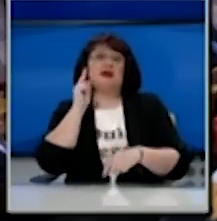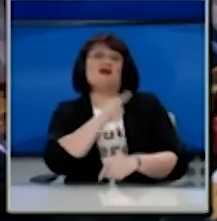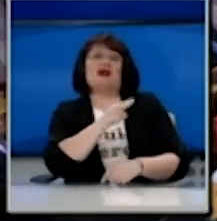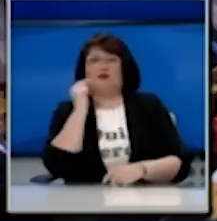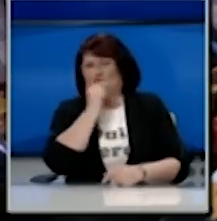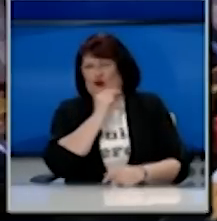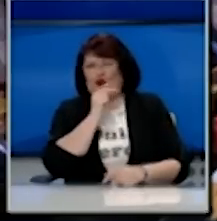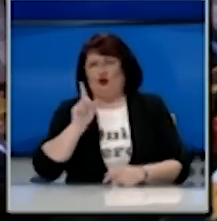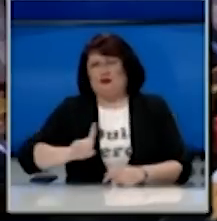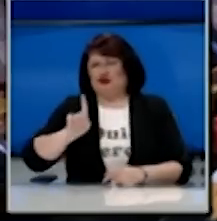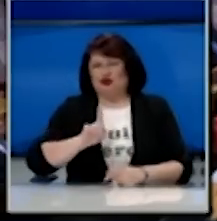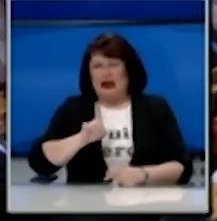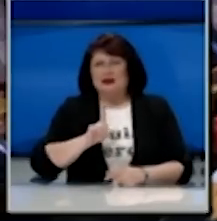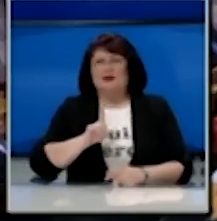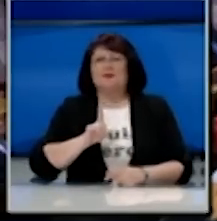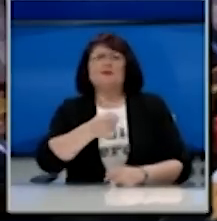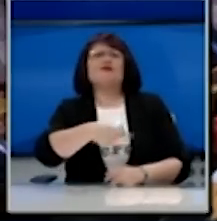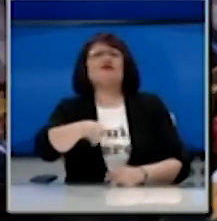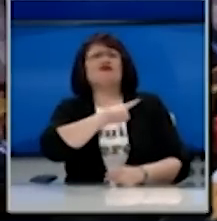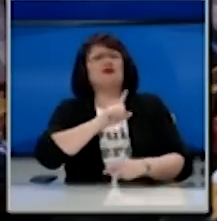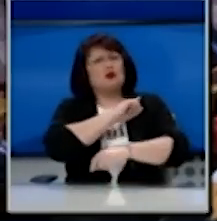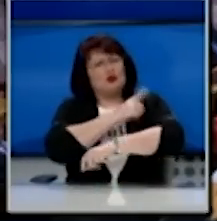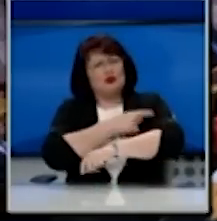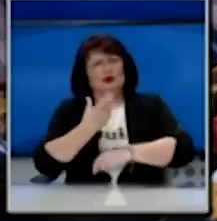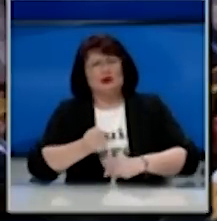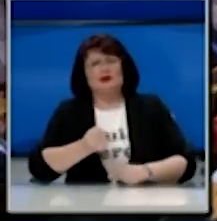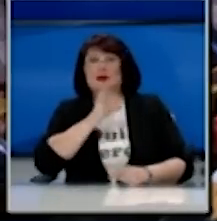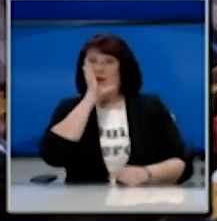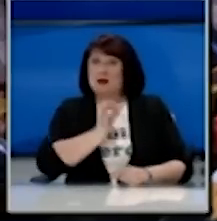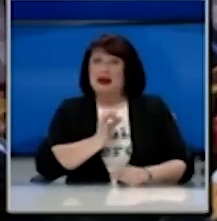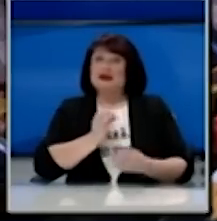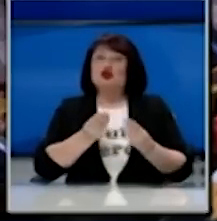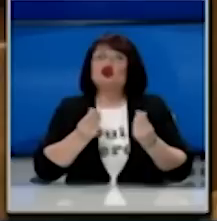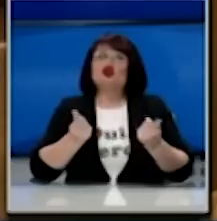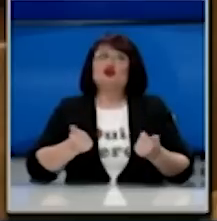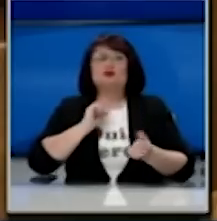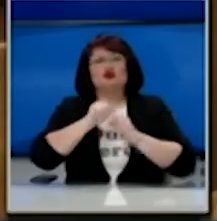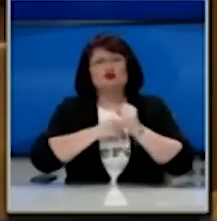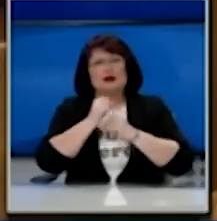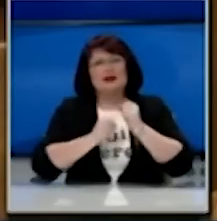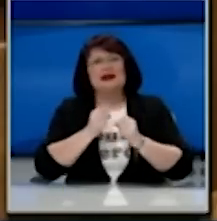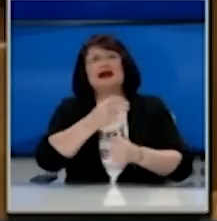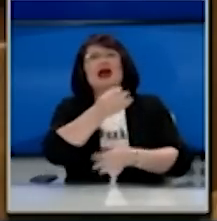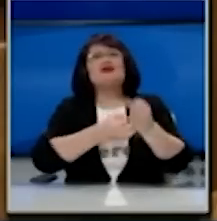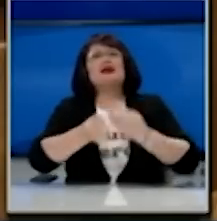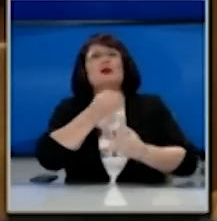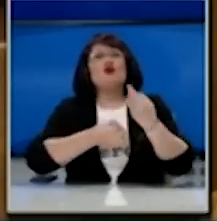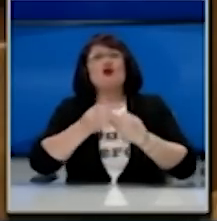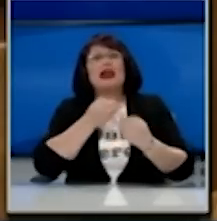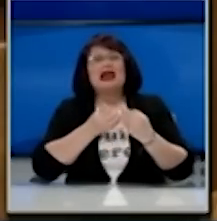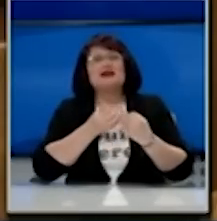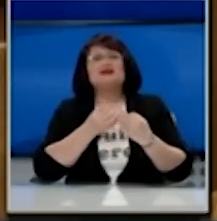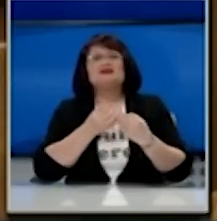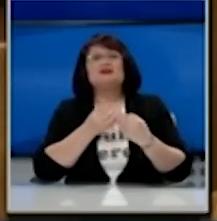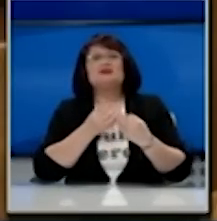αίθουσα, να θέλετε με ένα ρεαλιστικό τρόπο αυτά που εσείς ονομάζετε και τα θέτετε